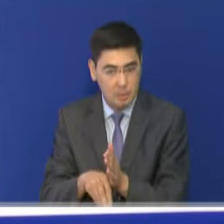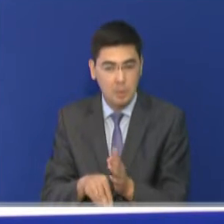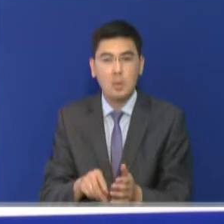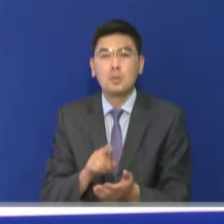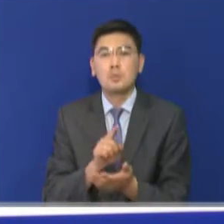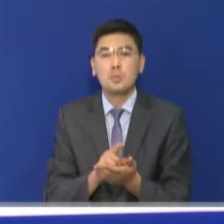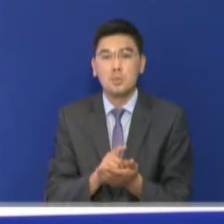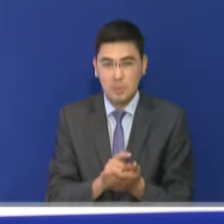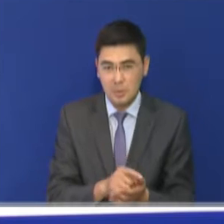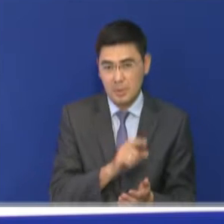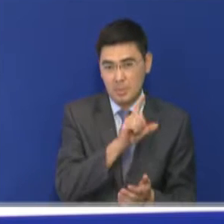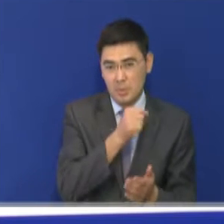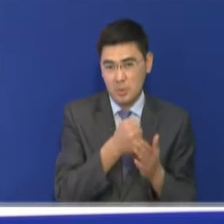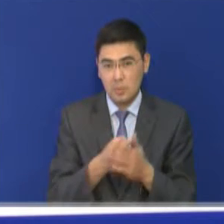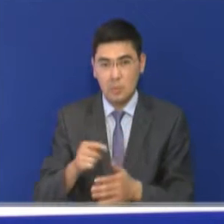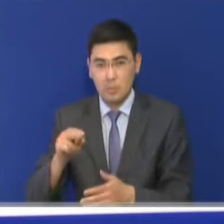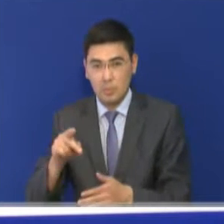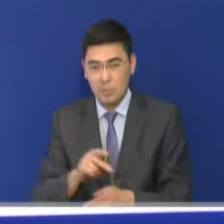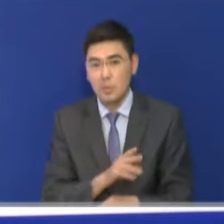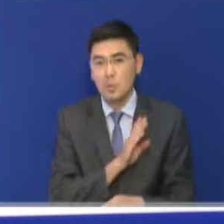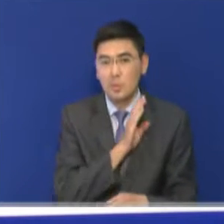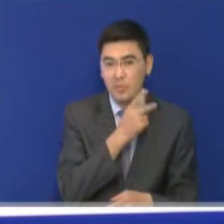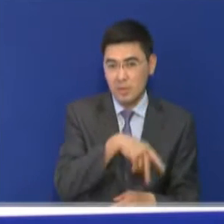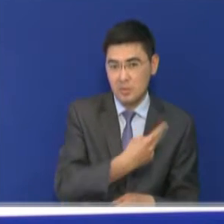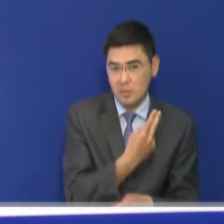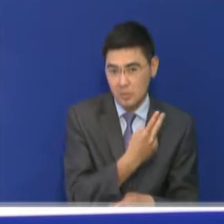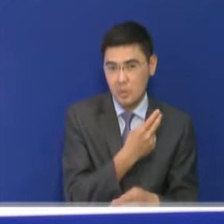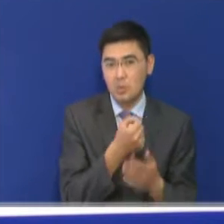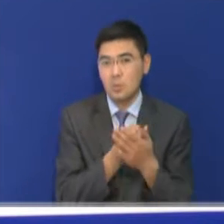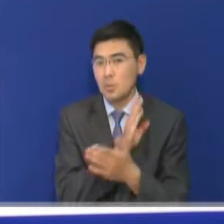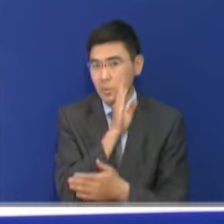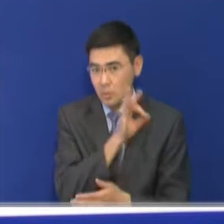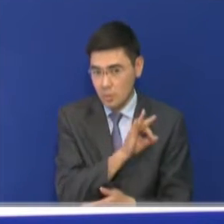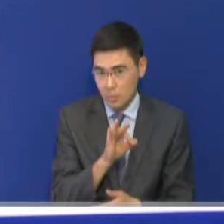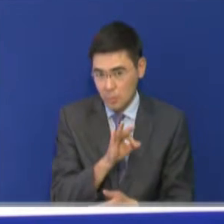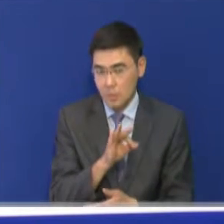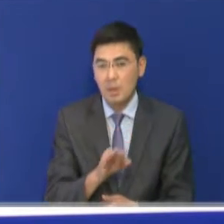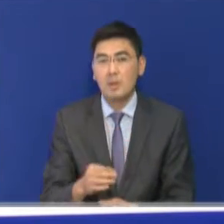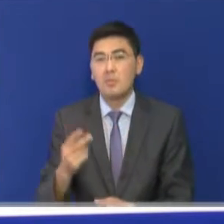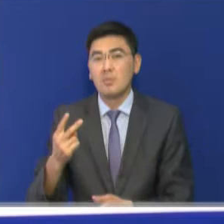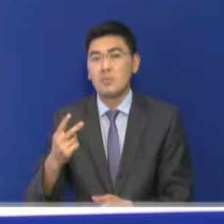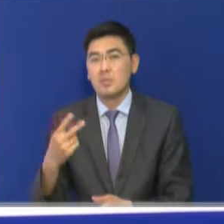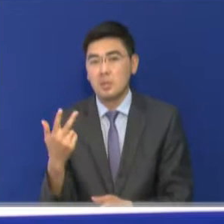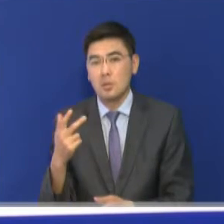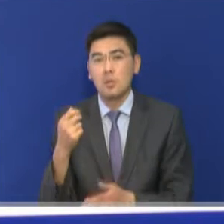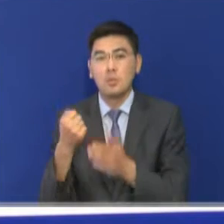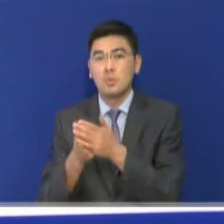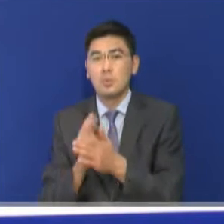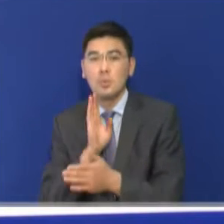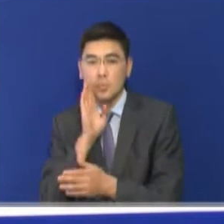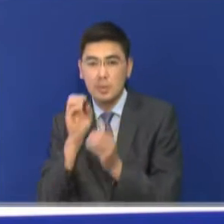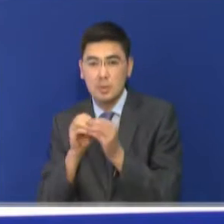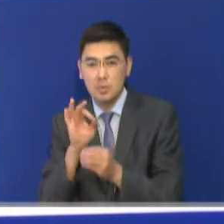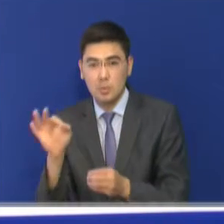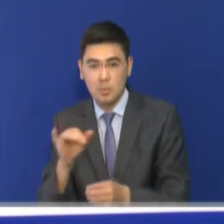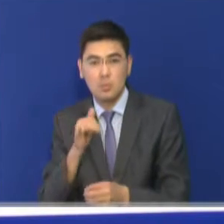дни с 22:00 до 9 часов утра, выходные и праздничные дни с 23:00 до 10 часов утра,